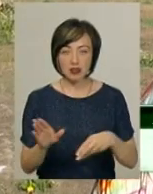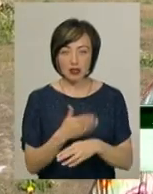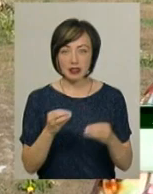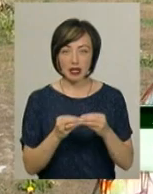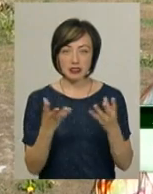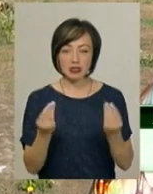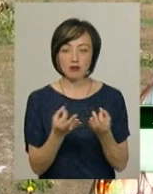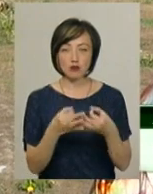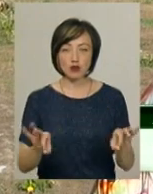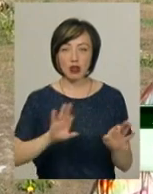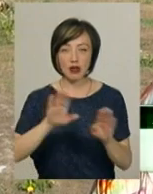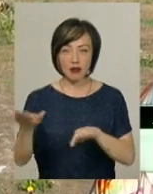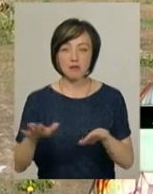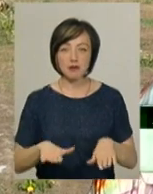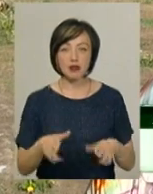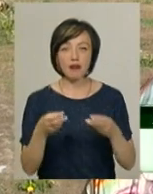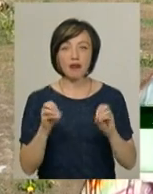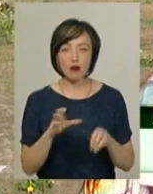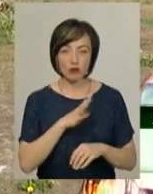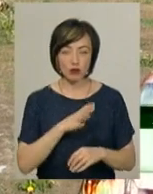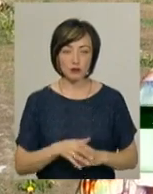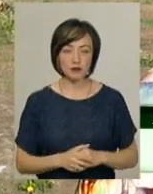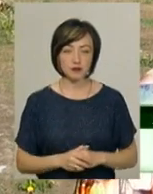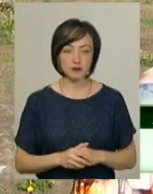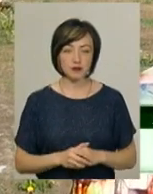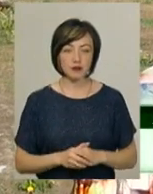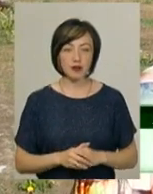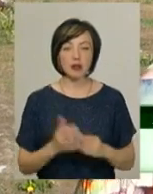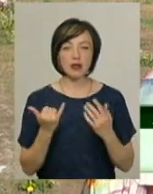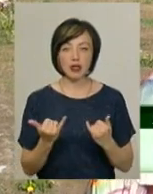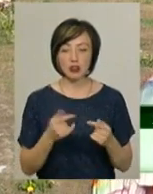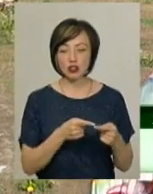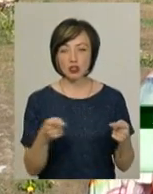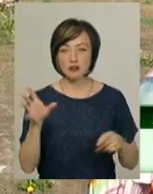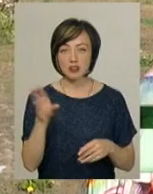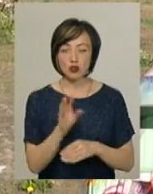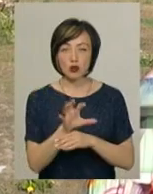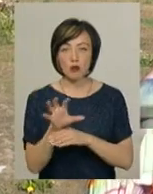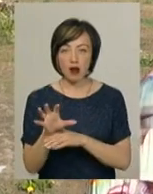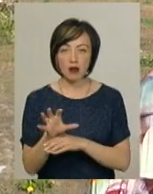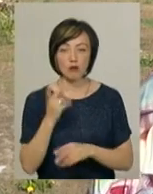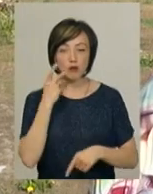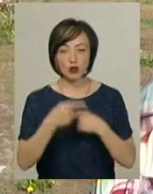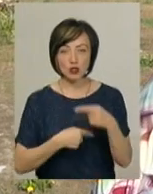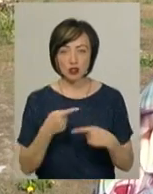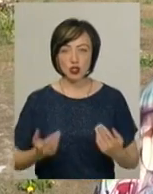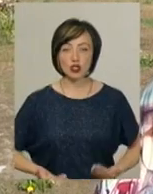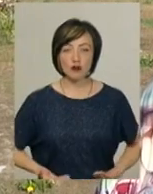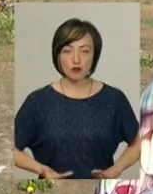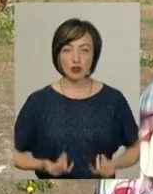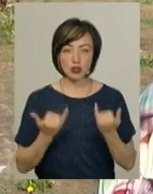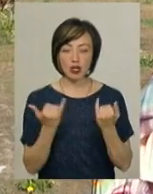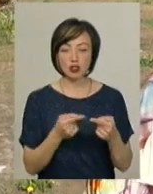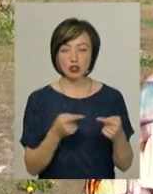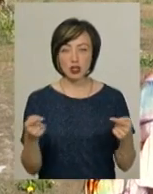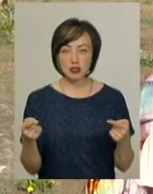днів і вона випускається на те місце, де вона, звідки ми її взяли. А на даний час ці собаки, вони постійно живуть на даний час,